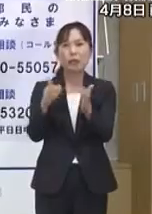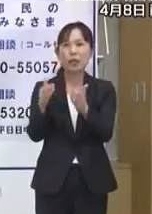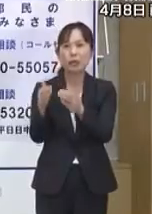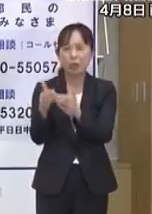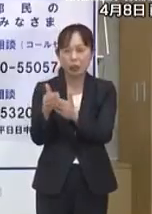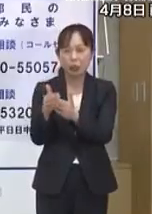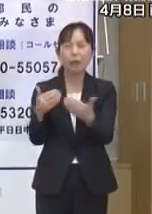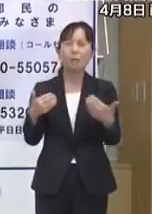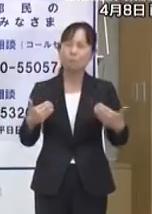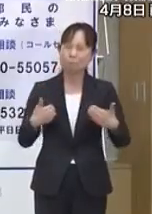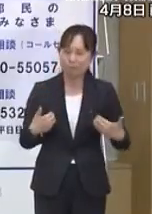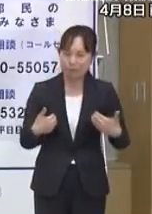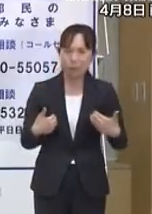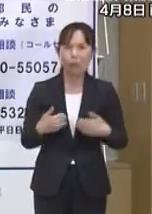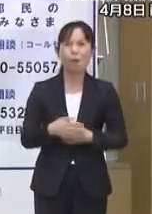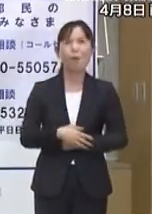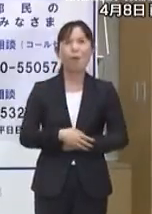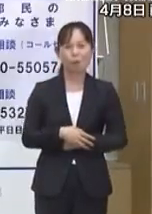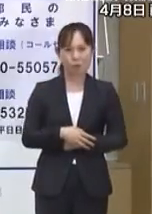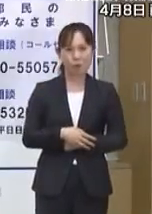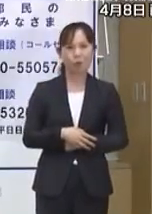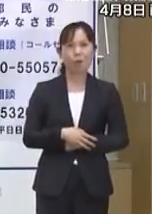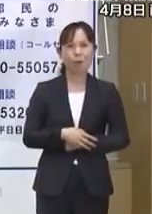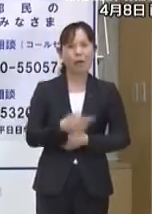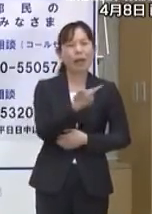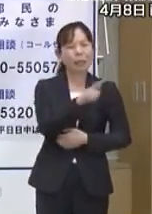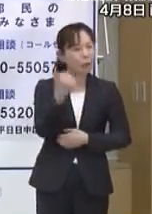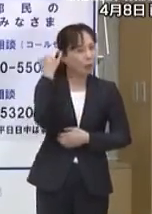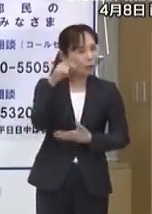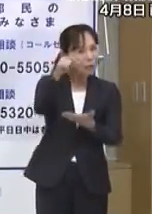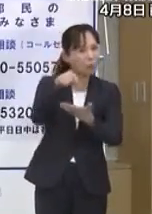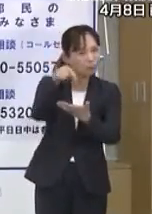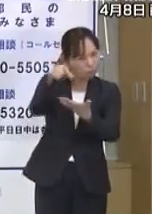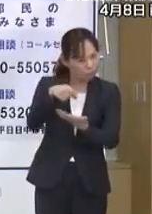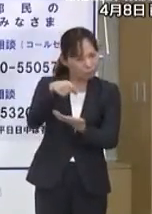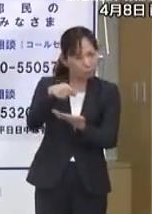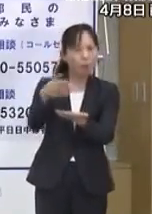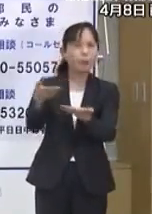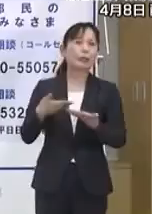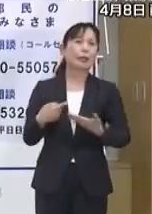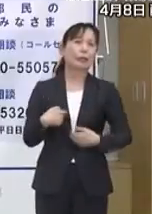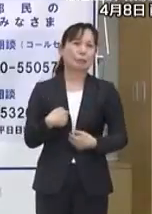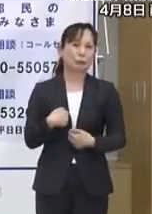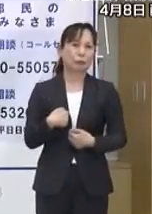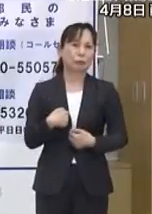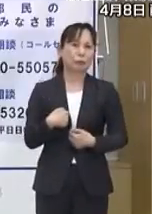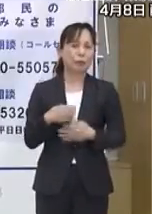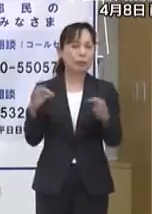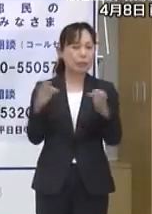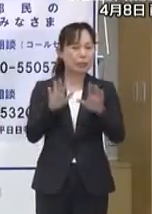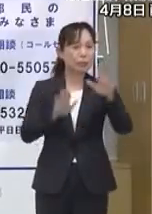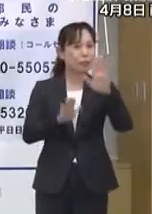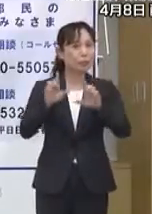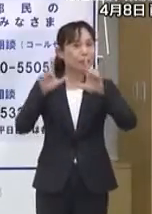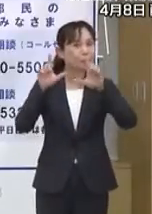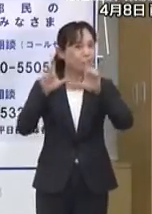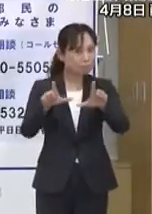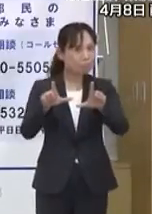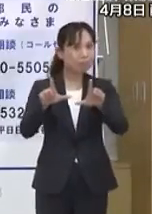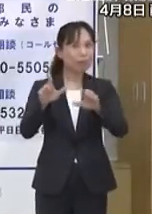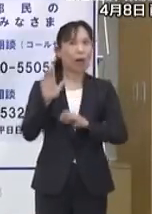戦略が必要などなど様々なご意見をいただいておりますそして緊急事態宣言がすでに